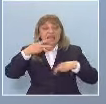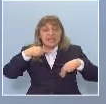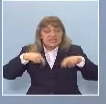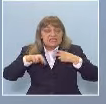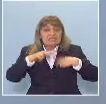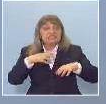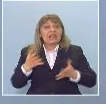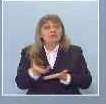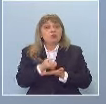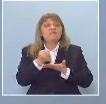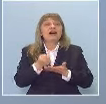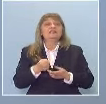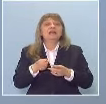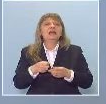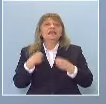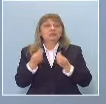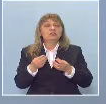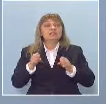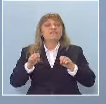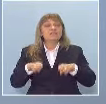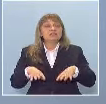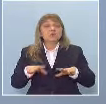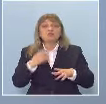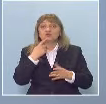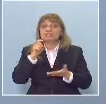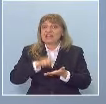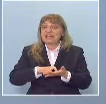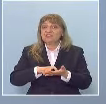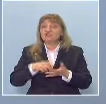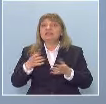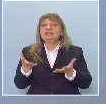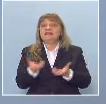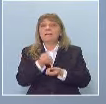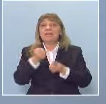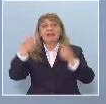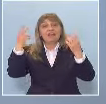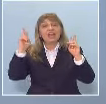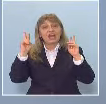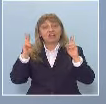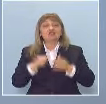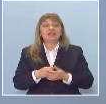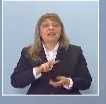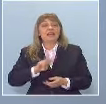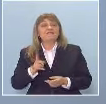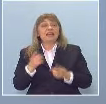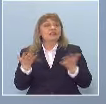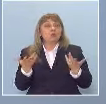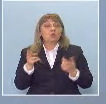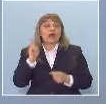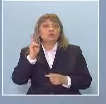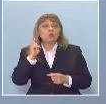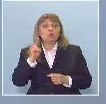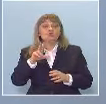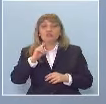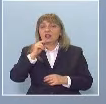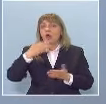му възложим задача и той да потърси решението на тази задача. Така нареченото проблем на обучение. Защото варианта, в който учителя говори